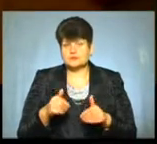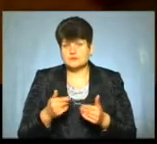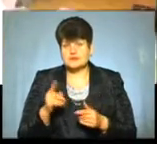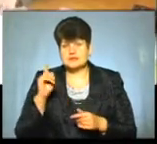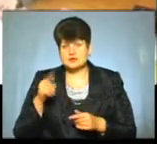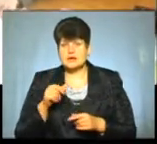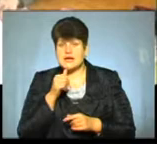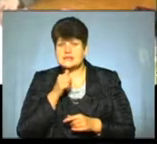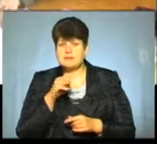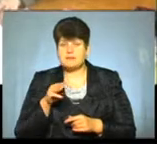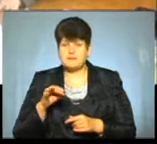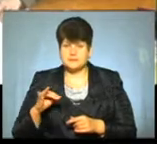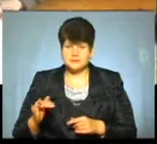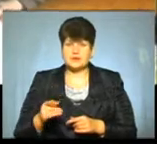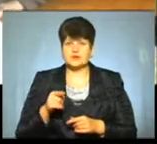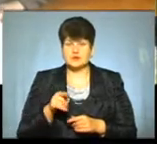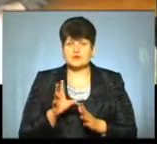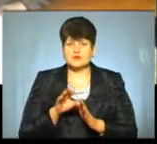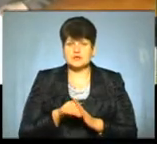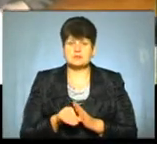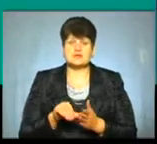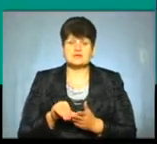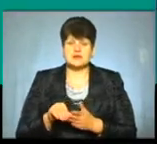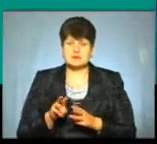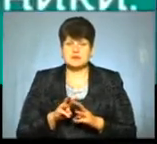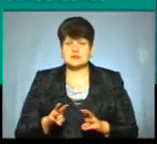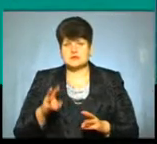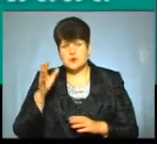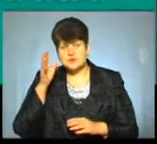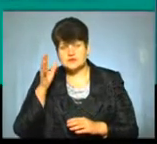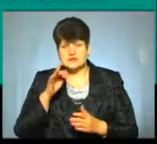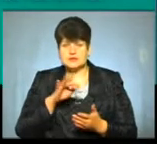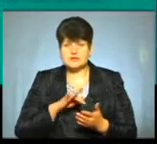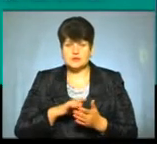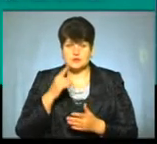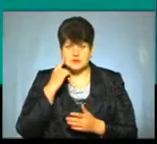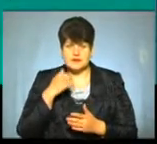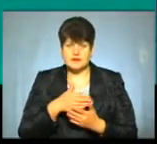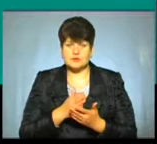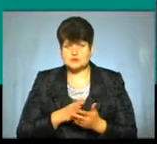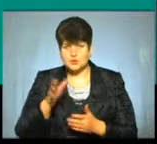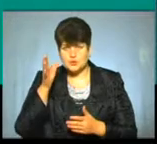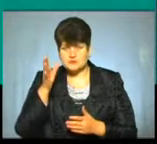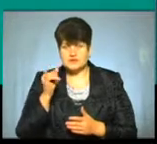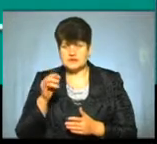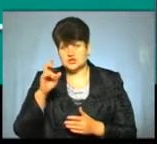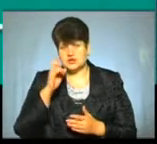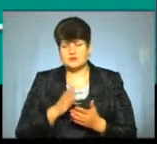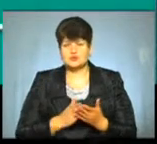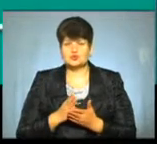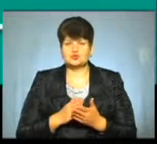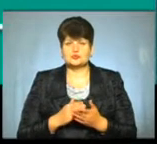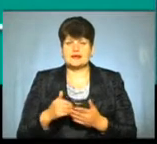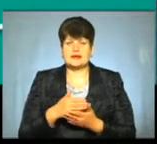лише вони і члени експертної комісії. До неї увійшли представники Міністерства освіти, Центру оцінювання якості освіти та